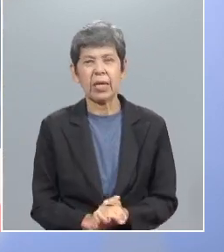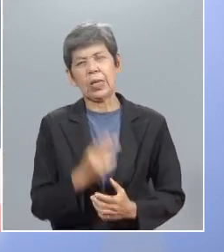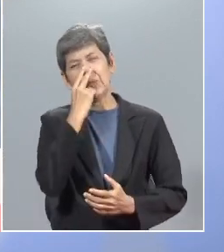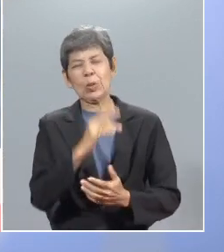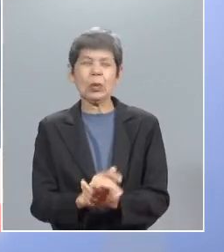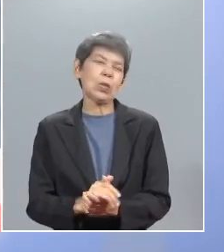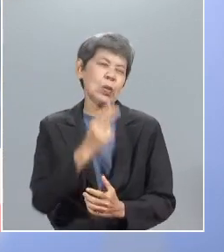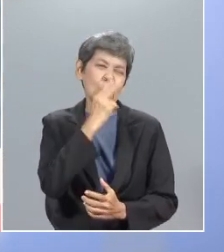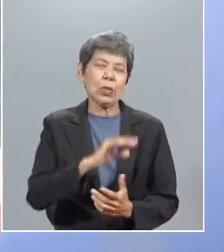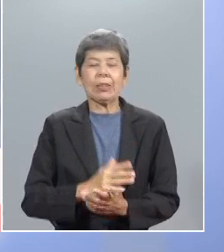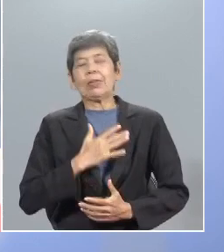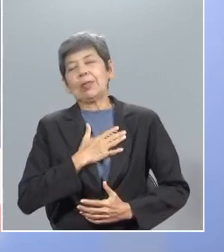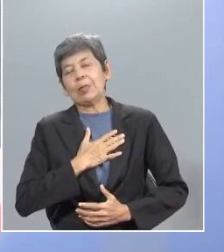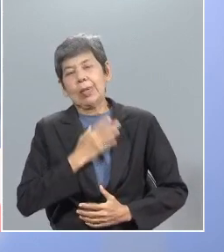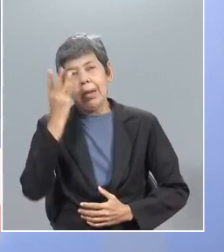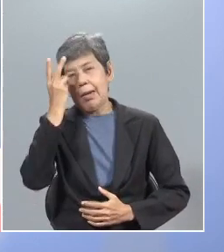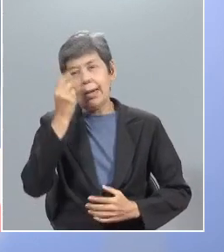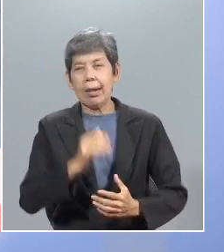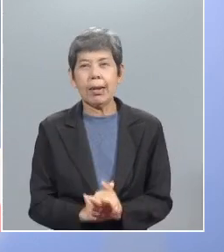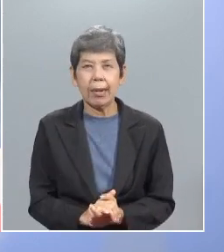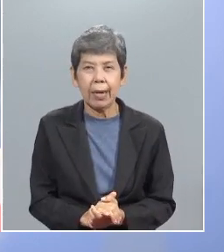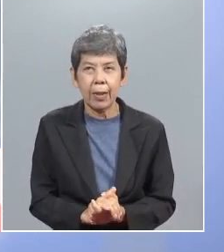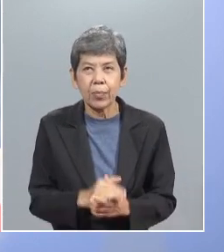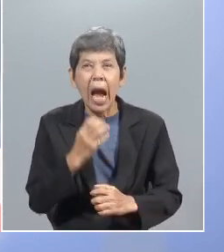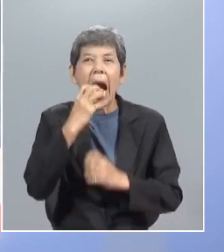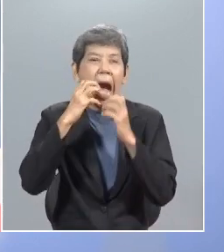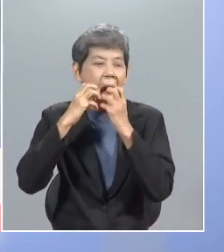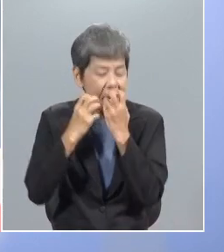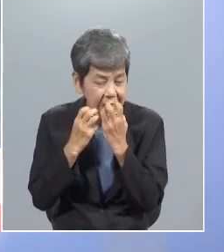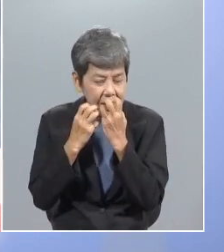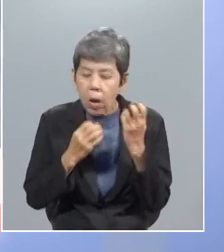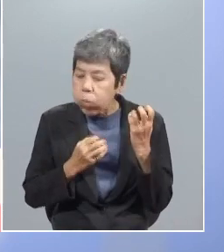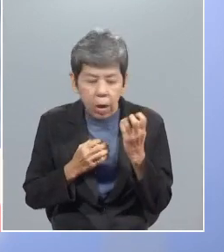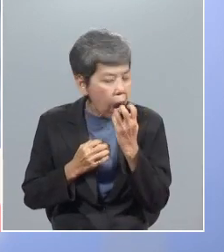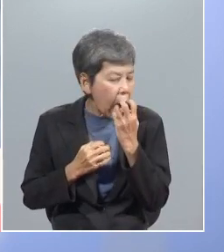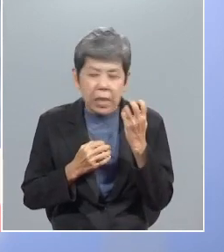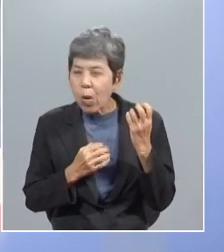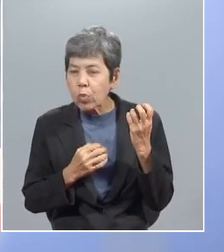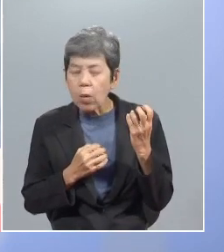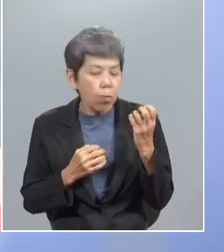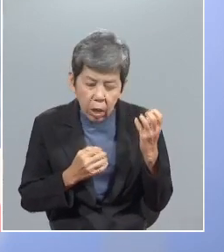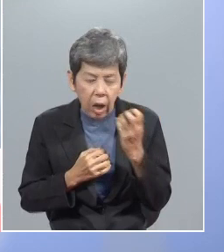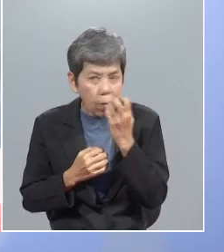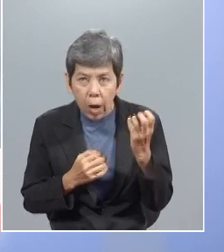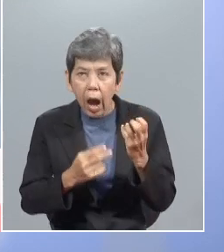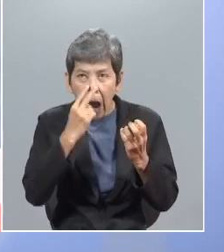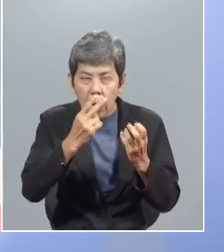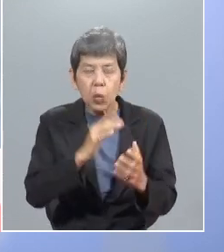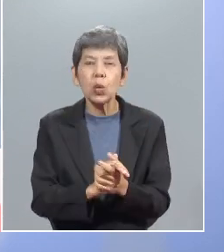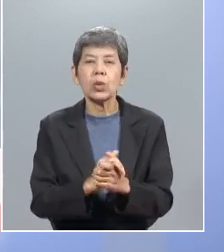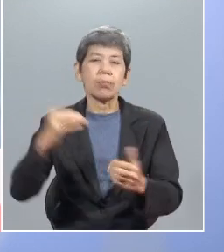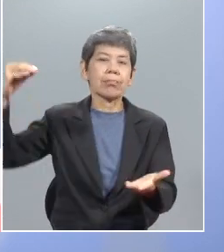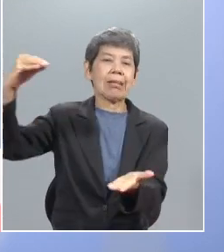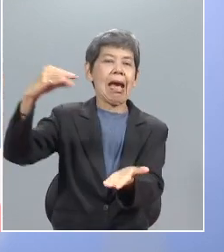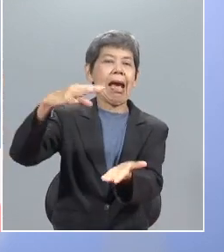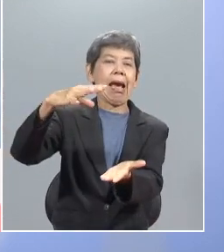อย่างนี้ก็พึงอยู่เหมือนกันนะเขาแต่เขาจัดฝากก่อนนะกัดก็บ้วนออกมาเระยกเทเนี้ยแล้วก็ไป